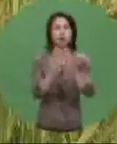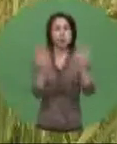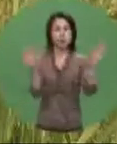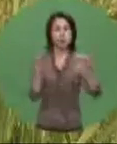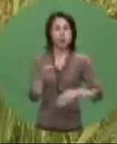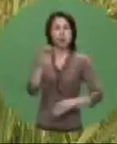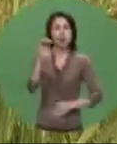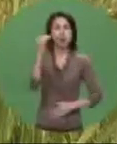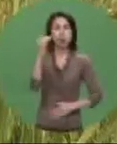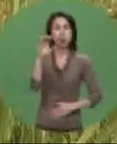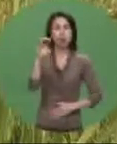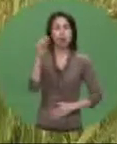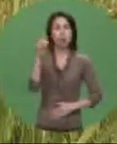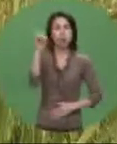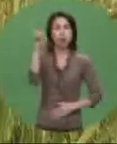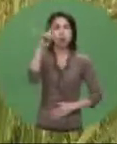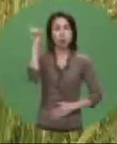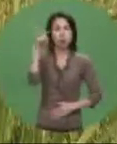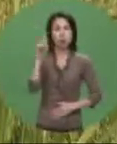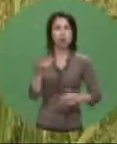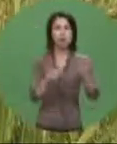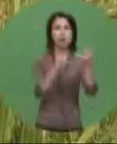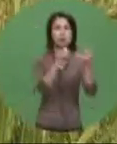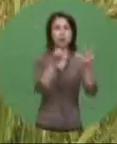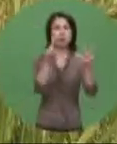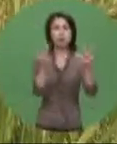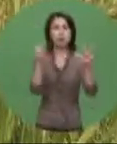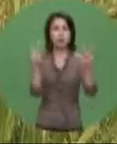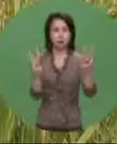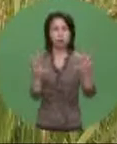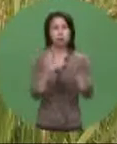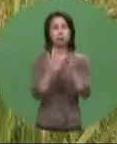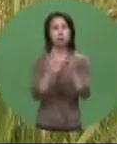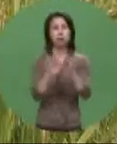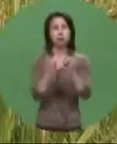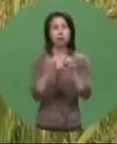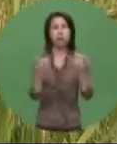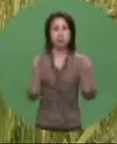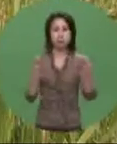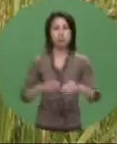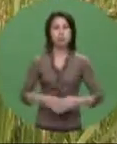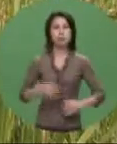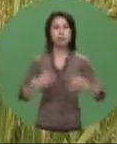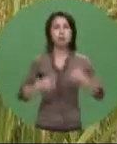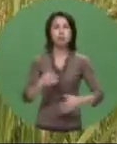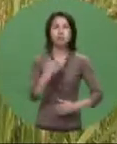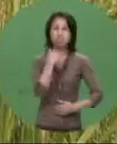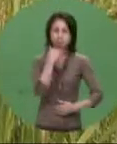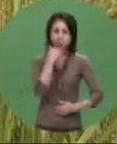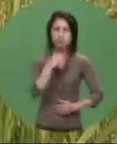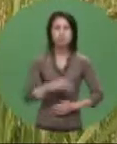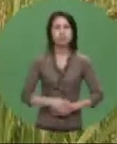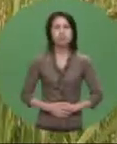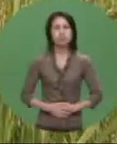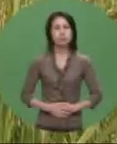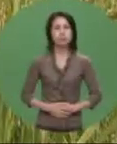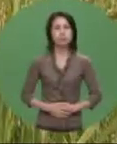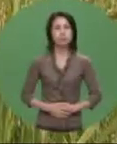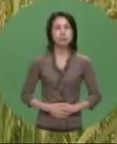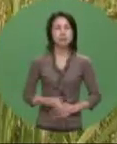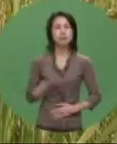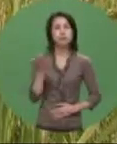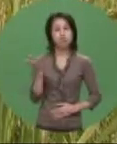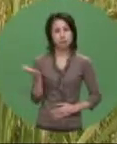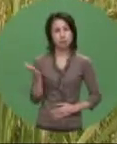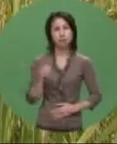するエコエコ生駒2013をご紹介します。どうぞお楽しみに。では初め